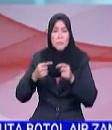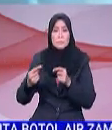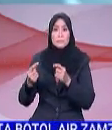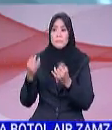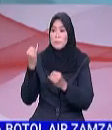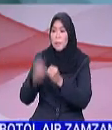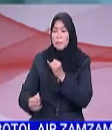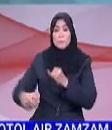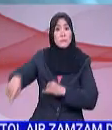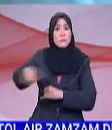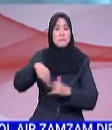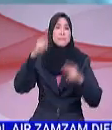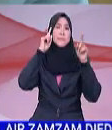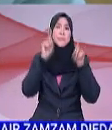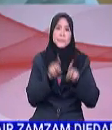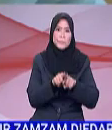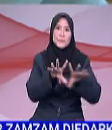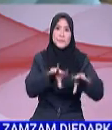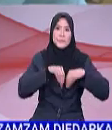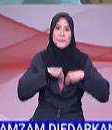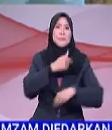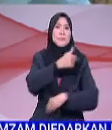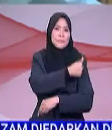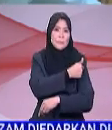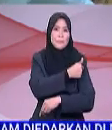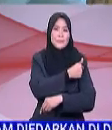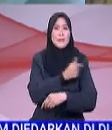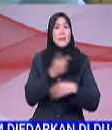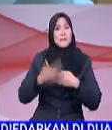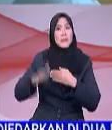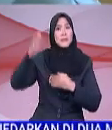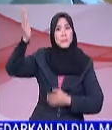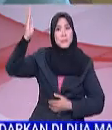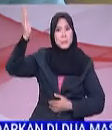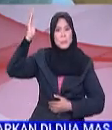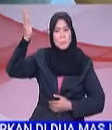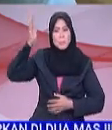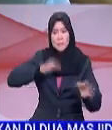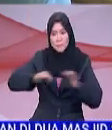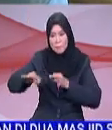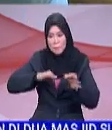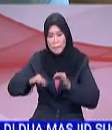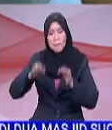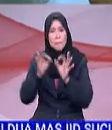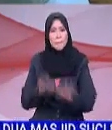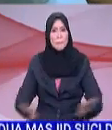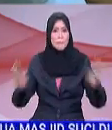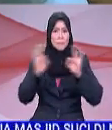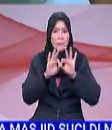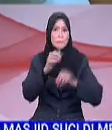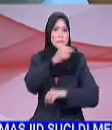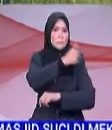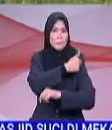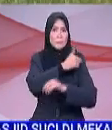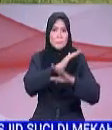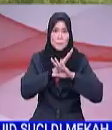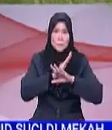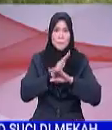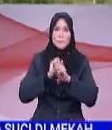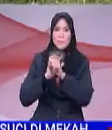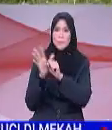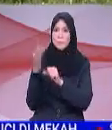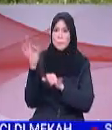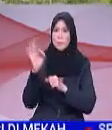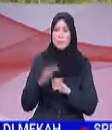bertukar pendirian untuk menerima vaksin setelah mendapat taklimat dan hebahan mengenai kepentingan vaksin COVID-19.